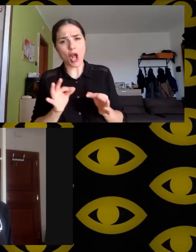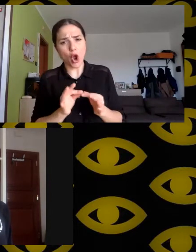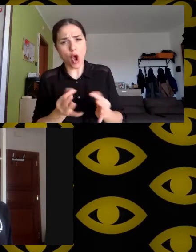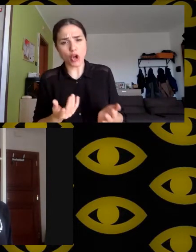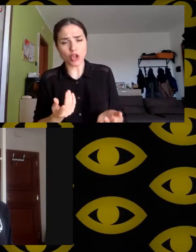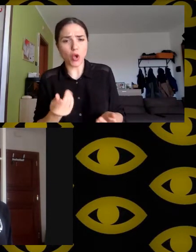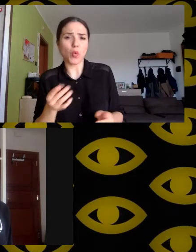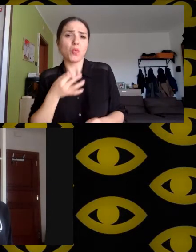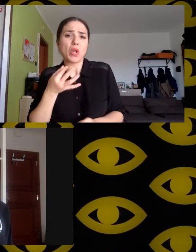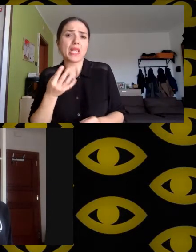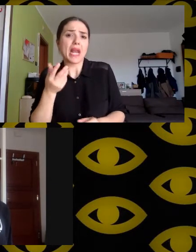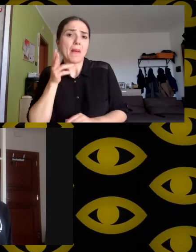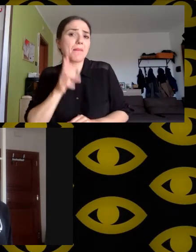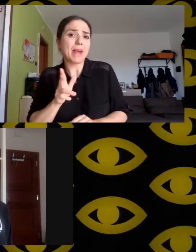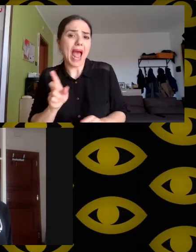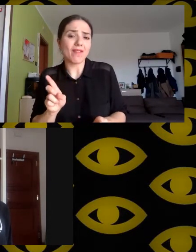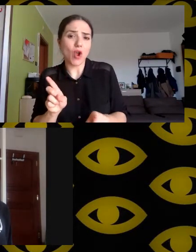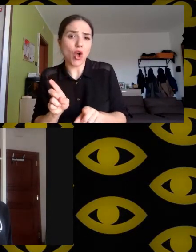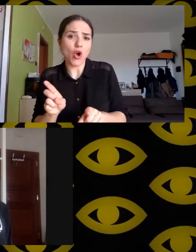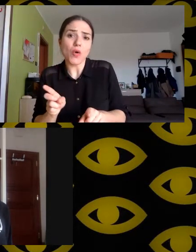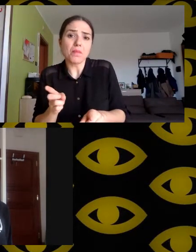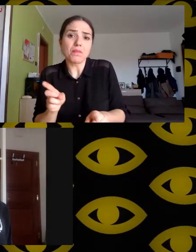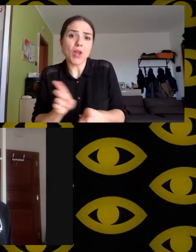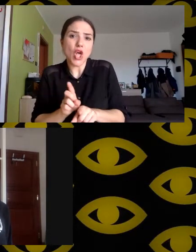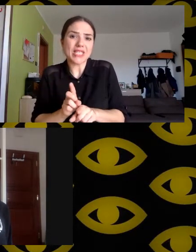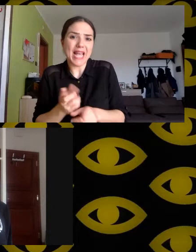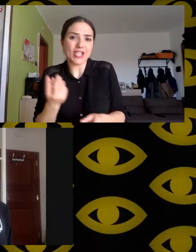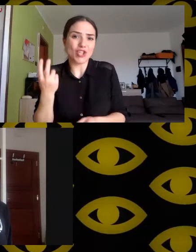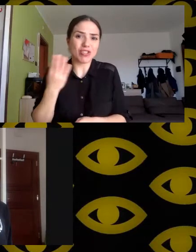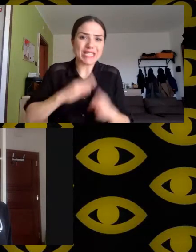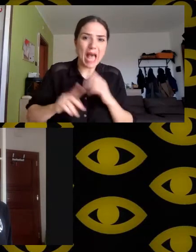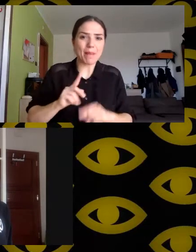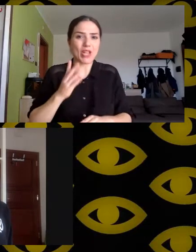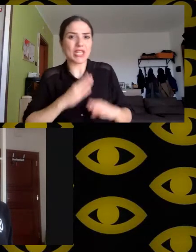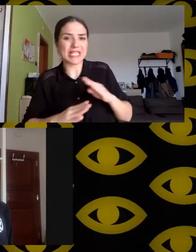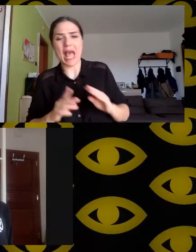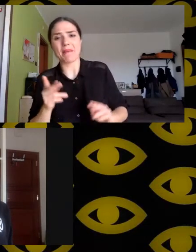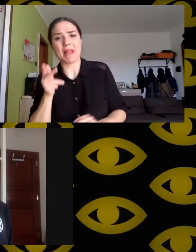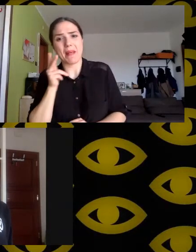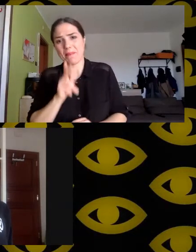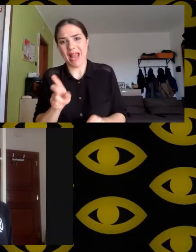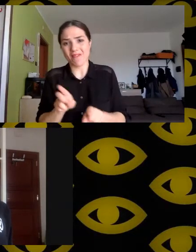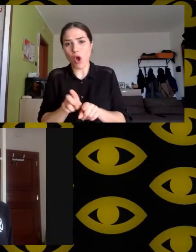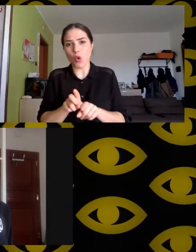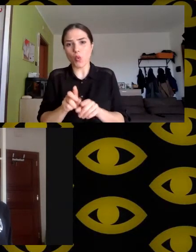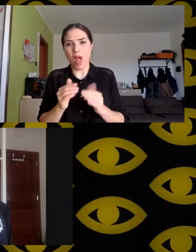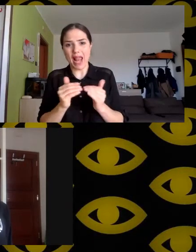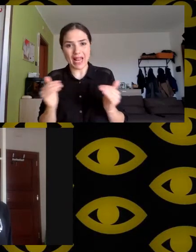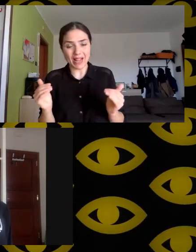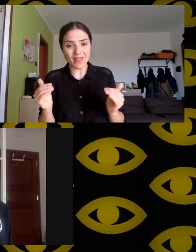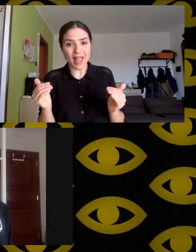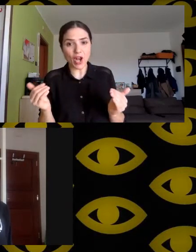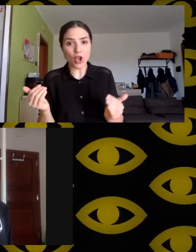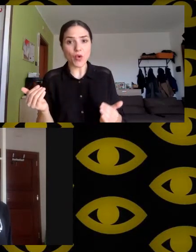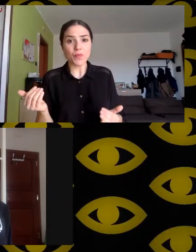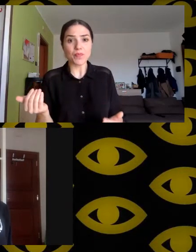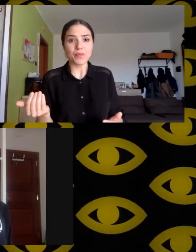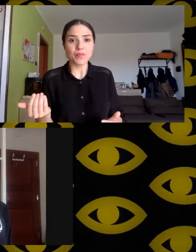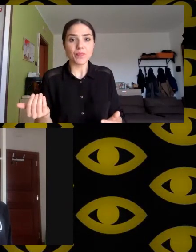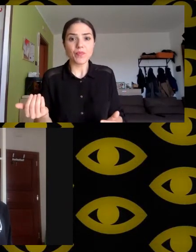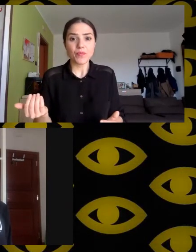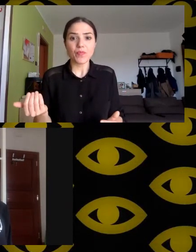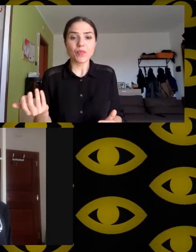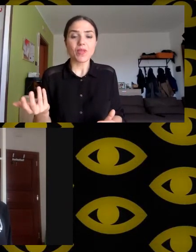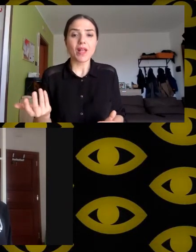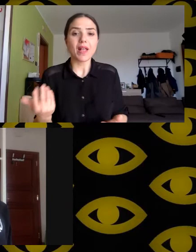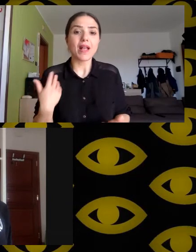vero che, come hai detto tu, la TV delle volte cavalca le onde sbagliate e tu ne sei la testimone. Cambia i concetti e li racconta